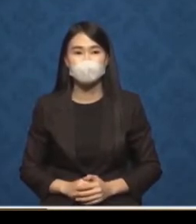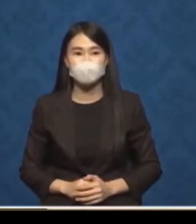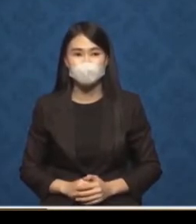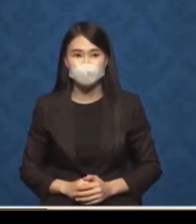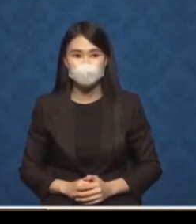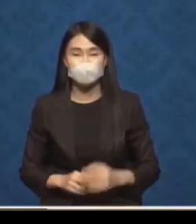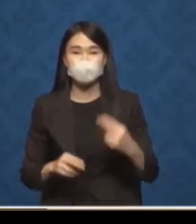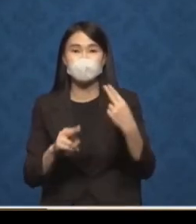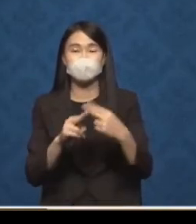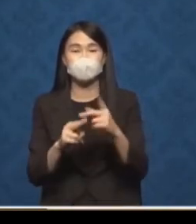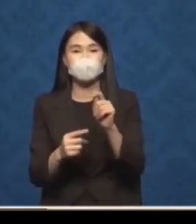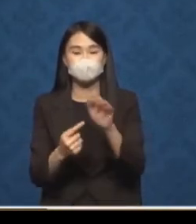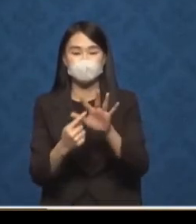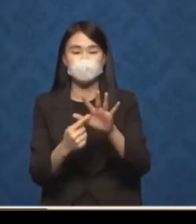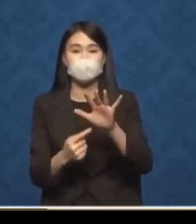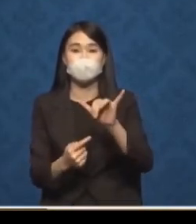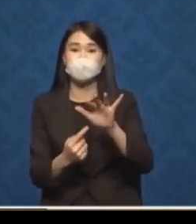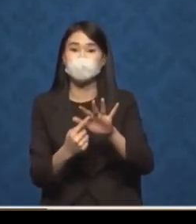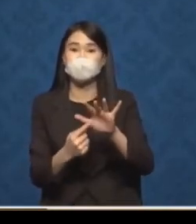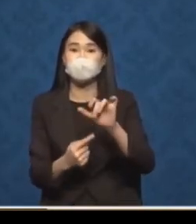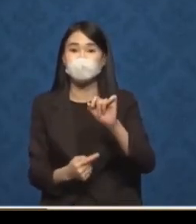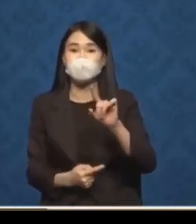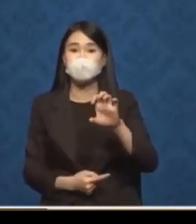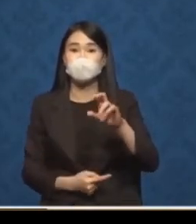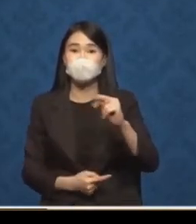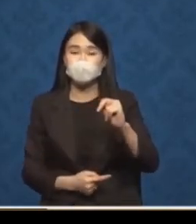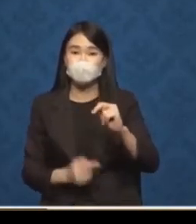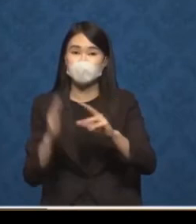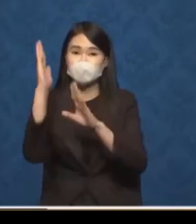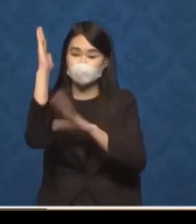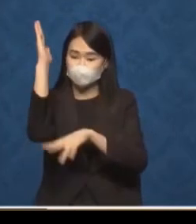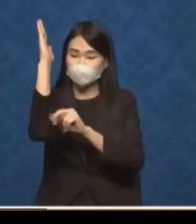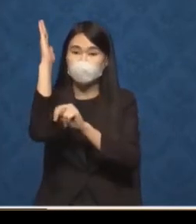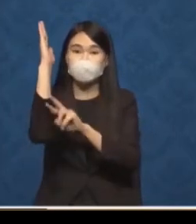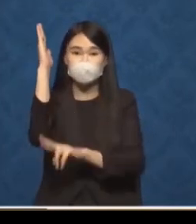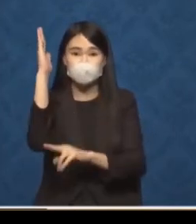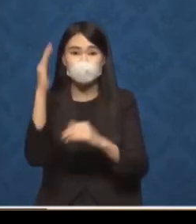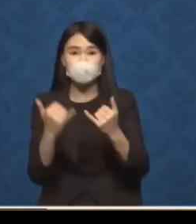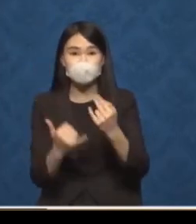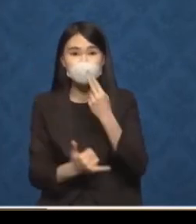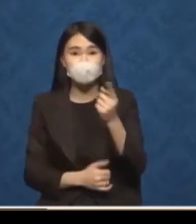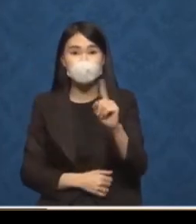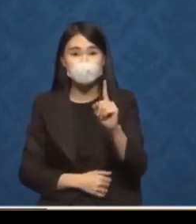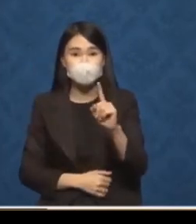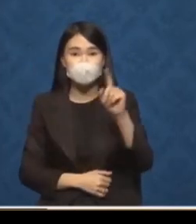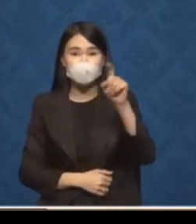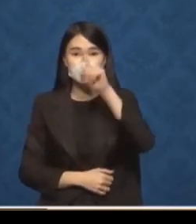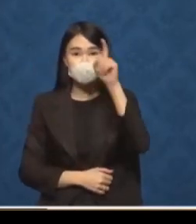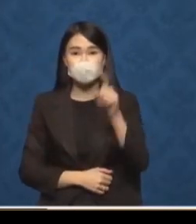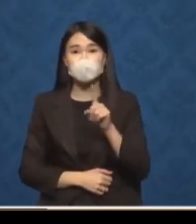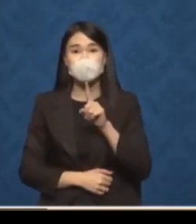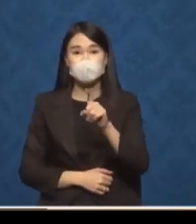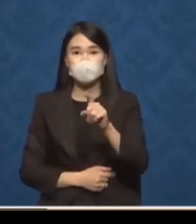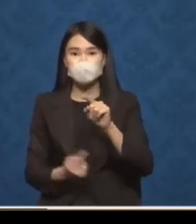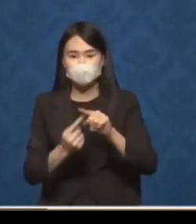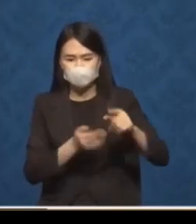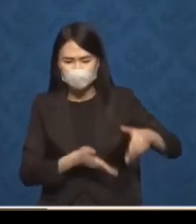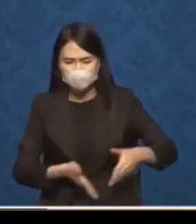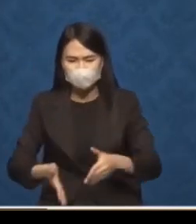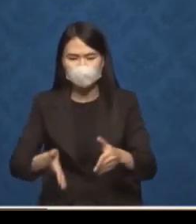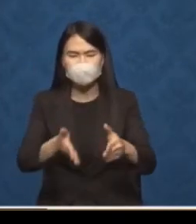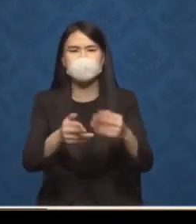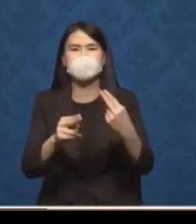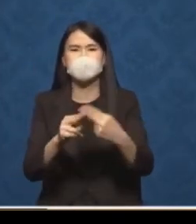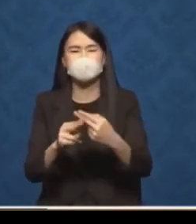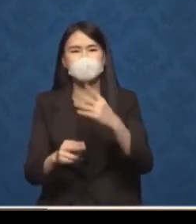อาญาสิทธิ์ศรีสุวรรณจากนครศรีธรรมราชนะครับท่านก็ได้ตั้งคำถามเรื่องของคลองชะอวดคลอง